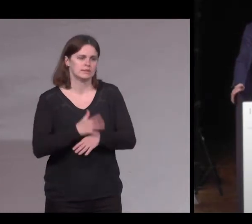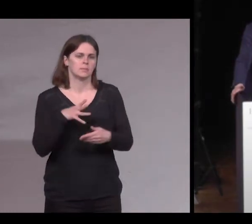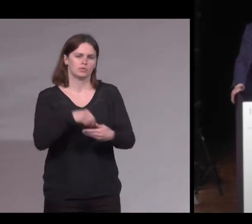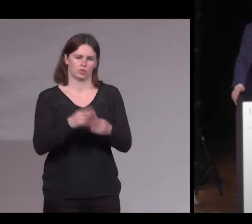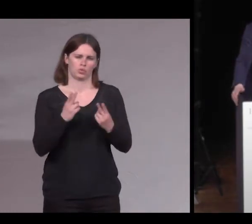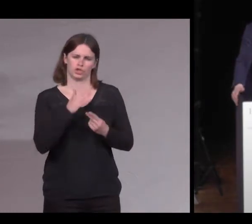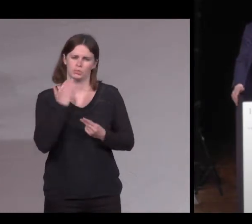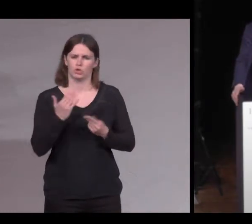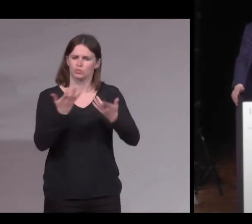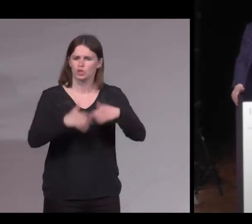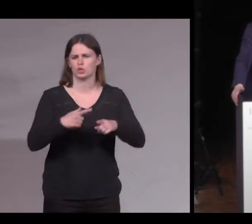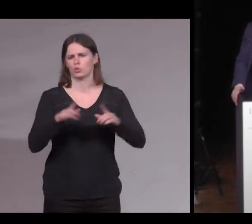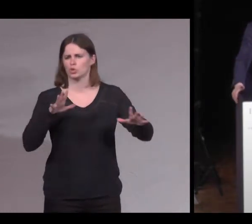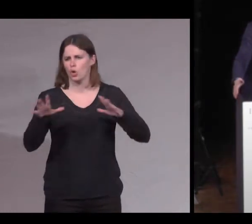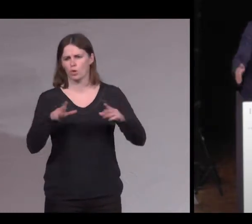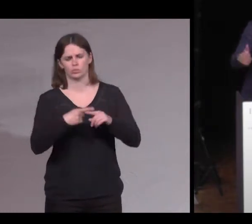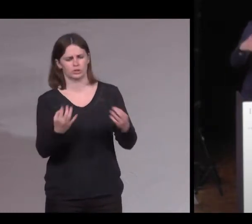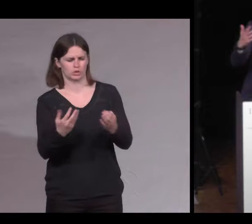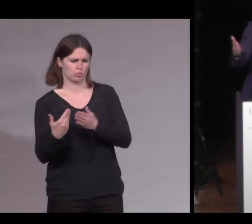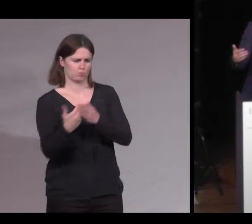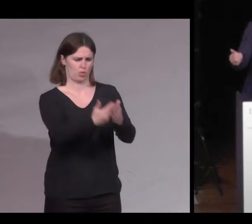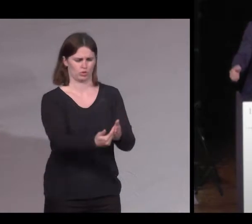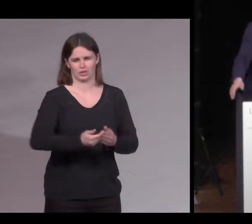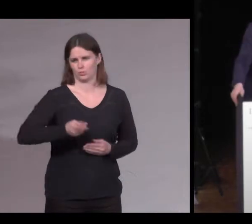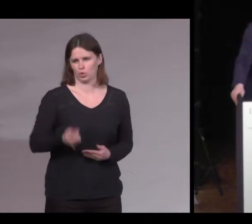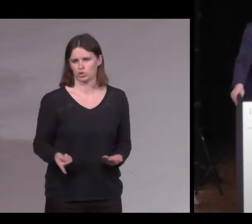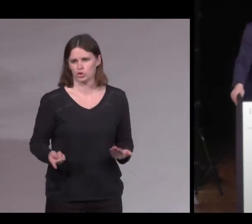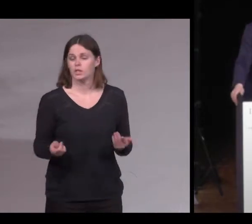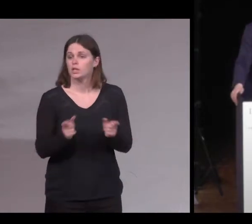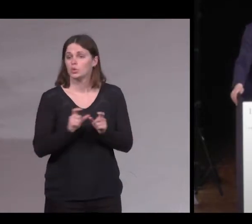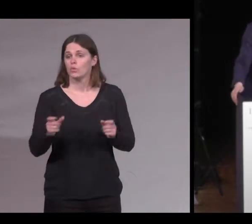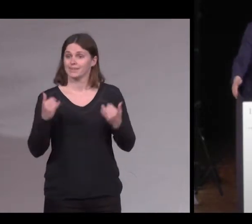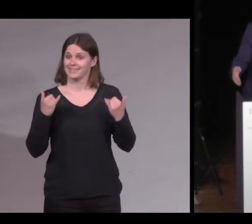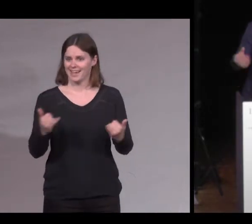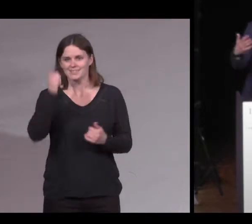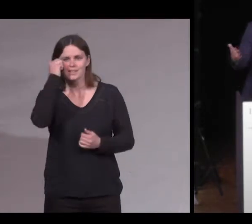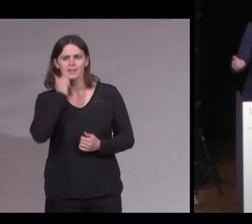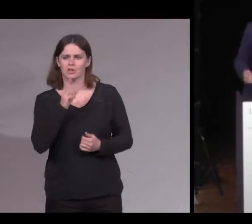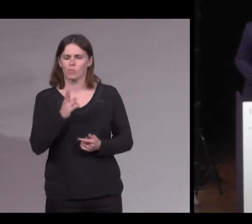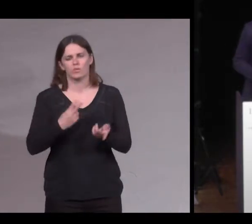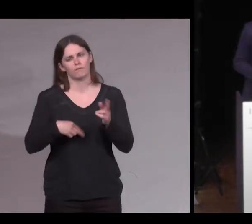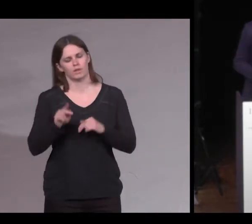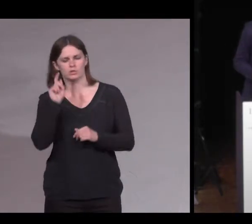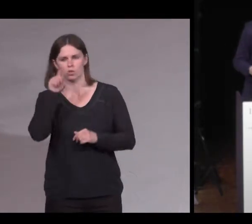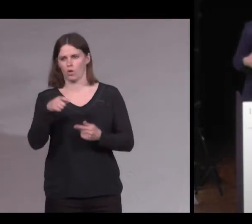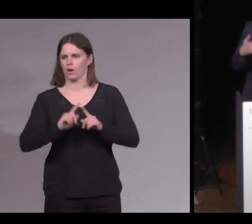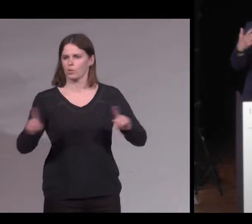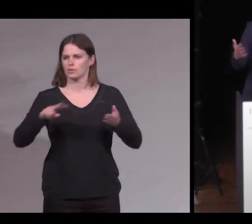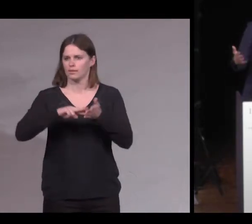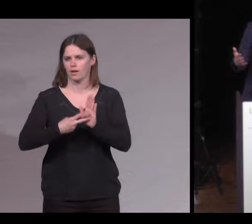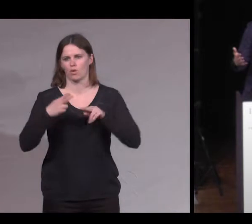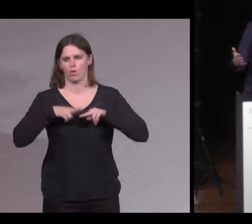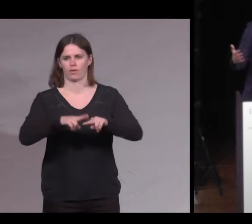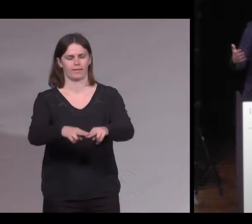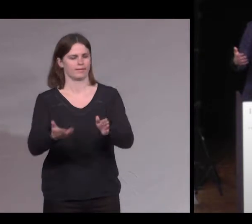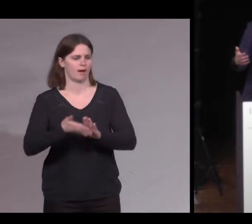Herní prostředí, v podstatě, nebo technika, tak nějakým způsobem zajímá každého. Mě na to pomáhá zlepšovat motivaci pacienta.